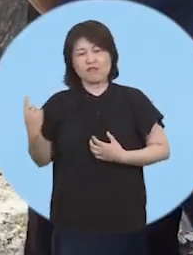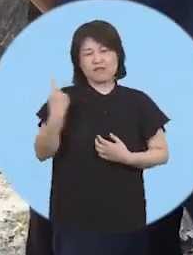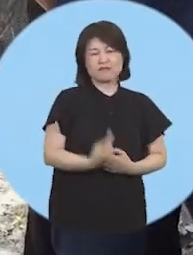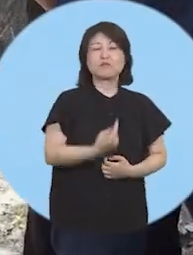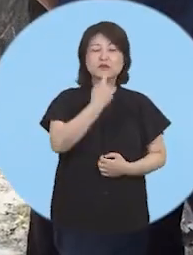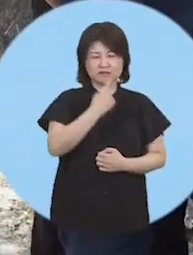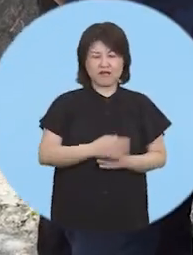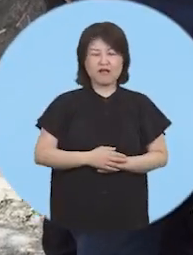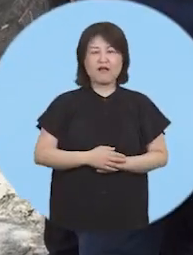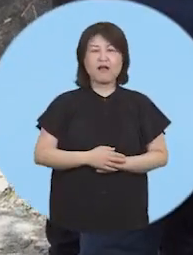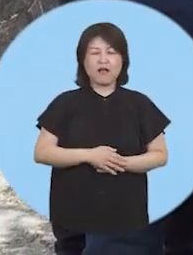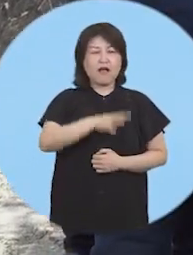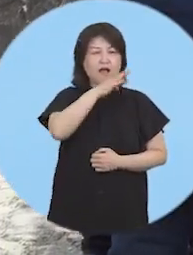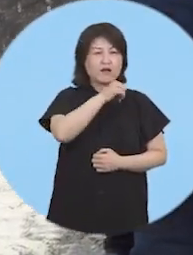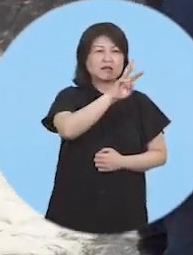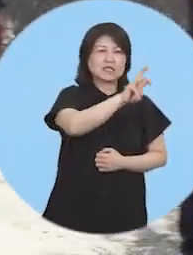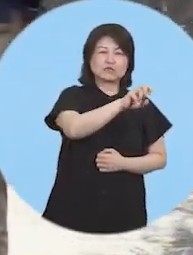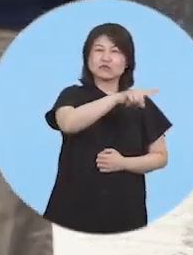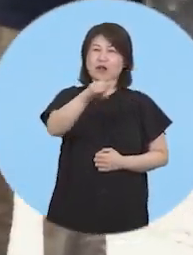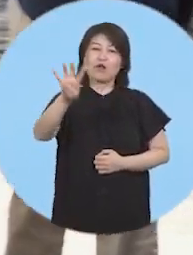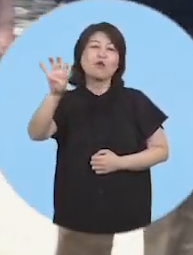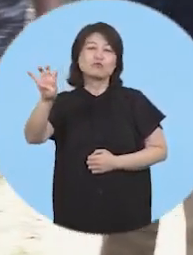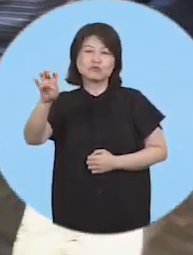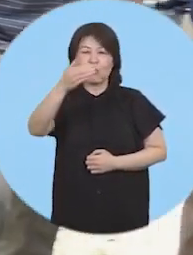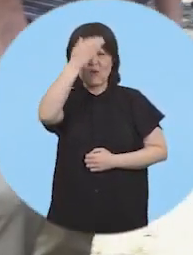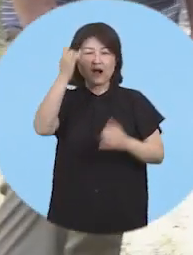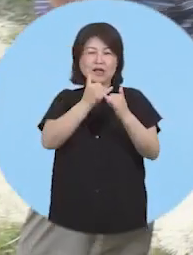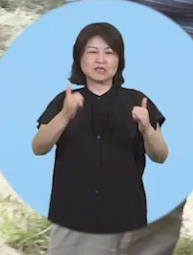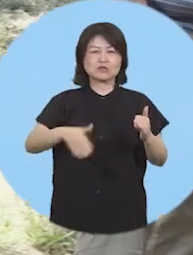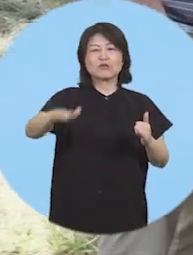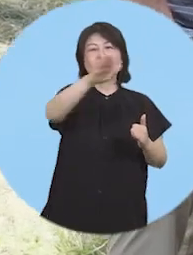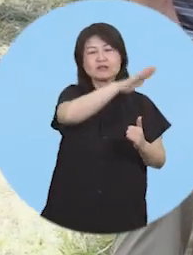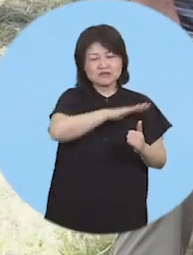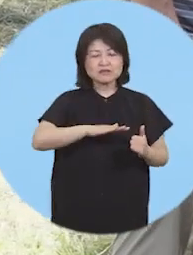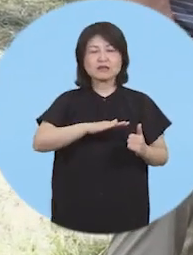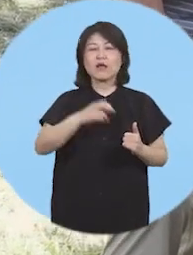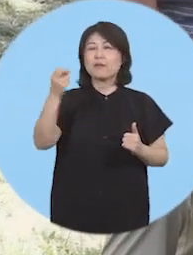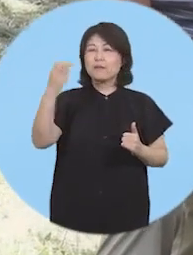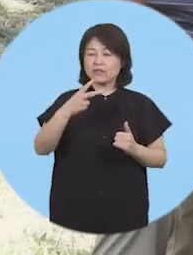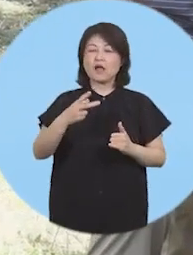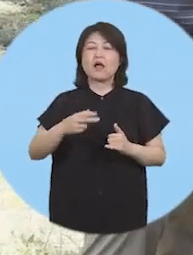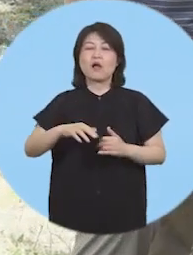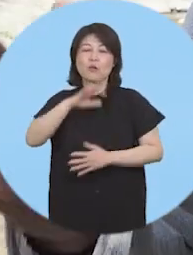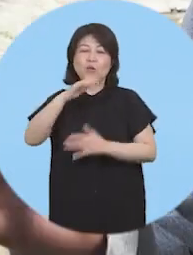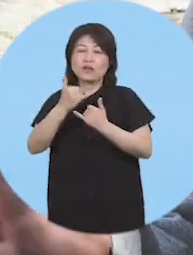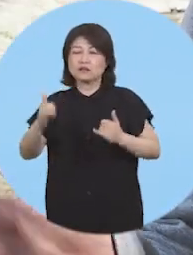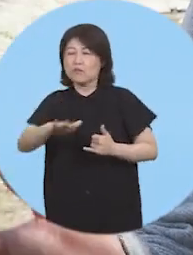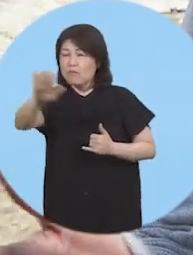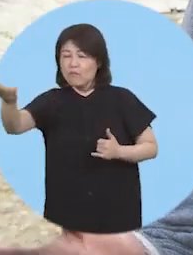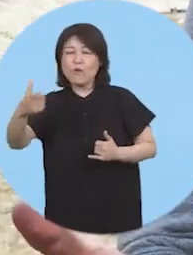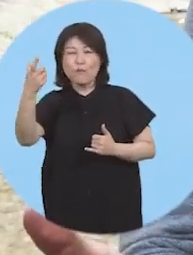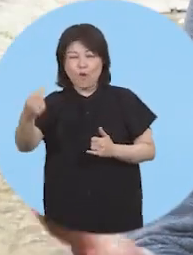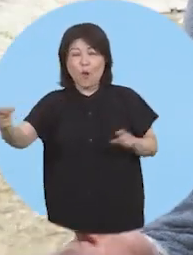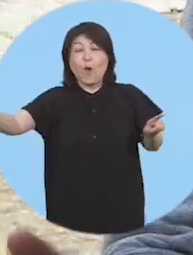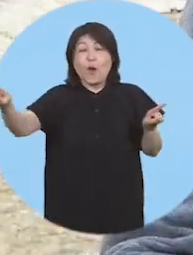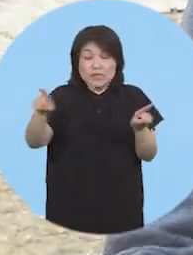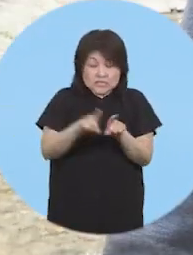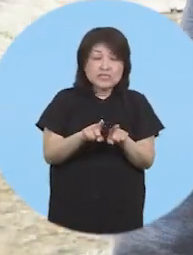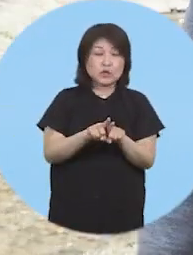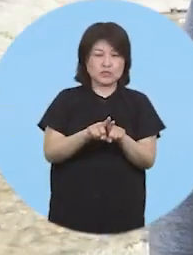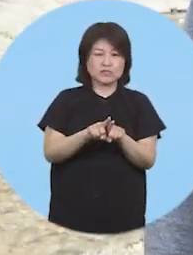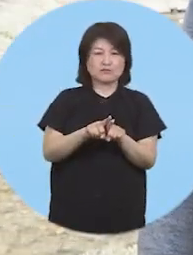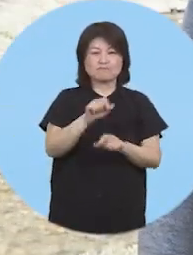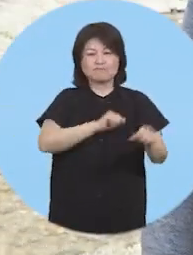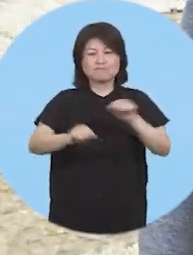ども、30代40代の若いみんなが中核となって、そしてこれまで支えてきた長老の皆さん方がそれを応援するっ